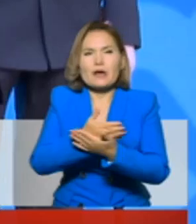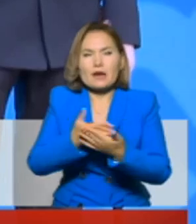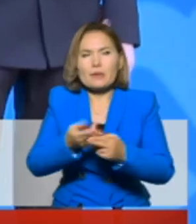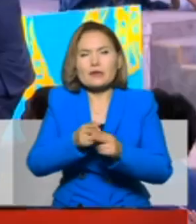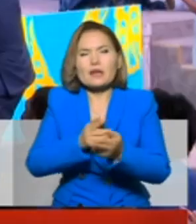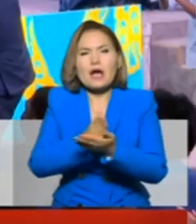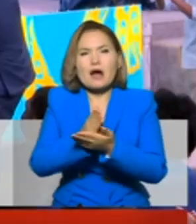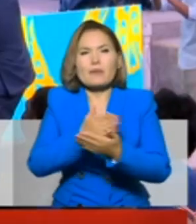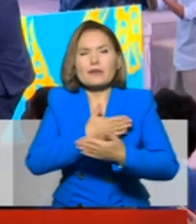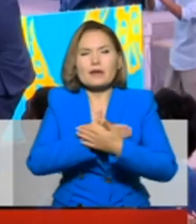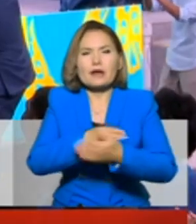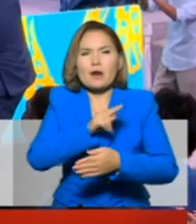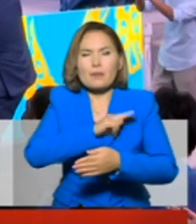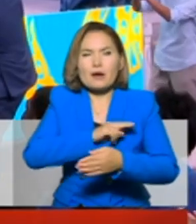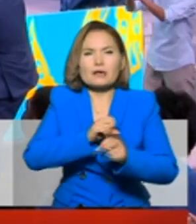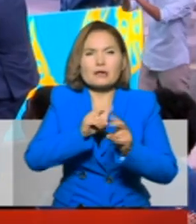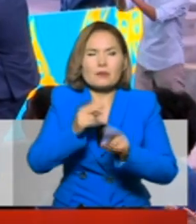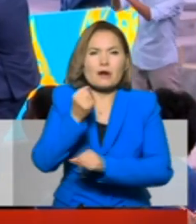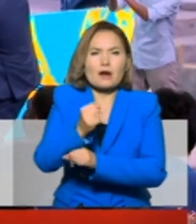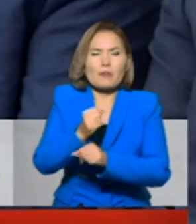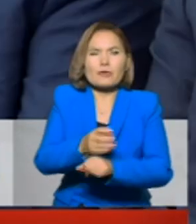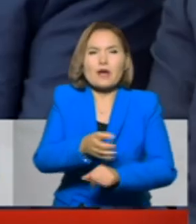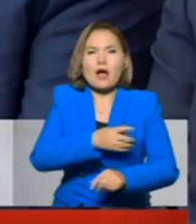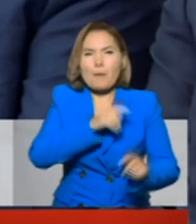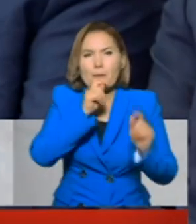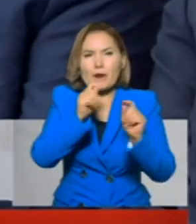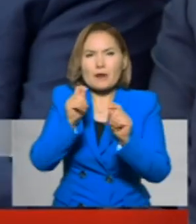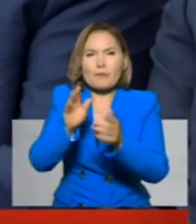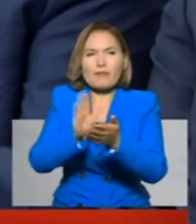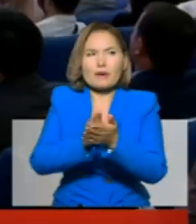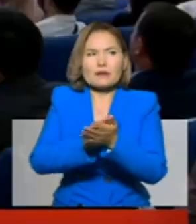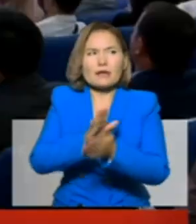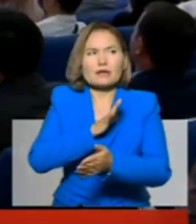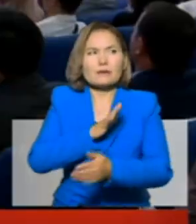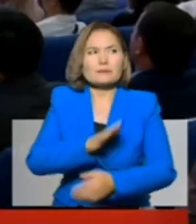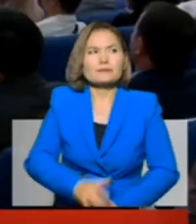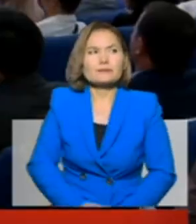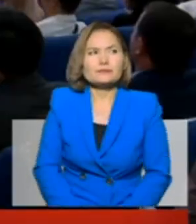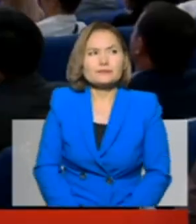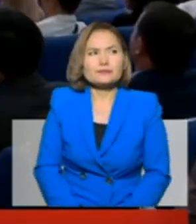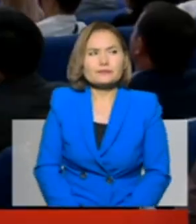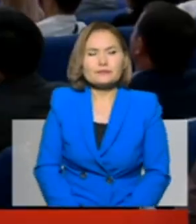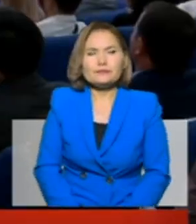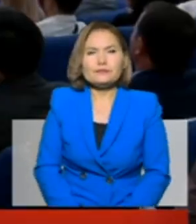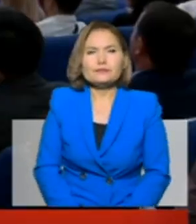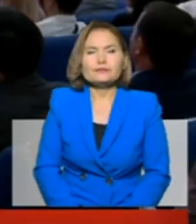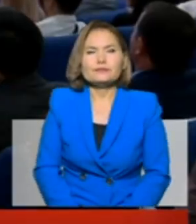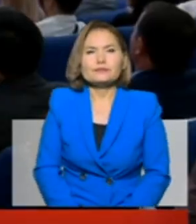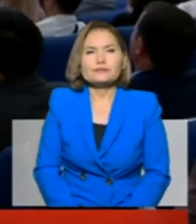саласында еңбек еткен азаматтар марапатталды. Айдана Қуанхан, Бауыржан Сәлмеке, Қазақстан ұлттық телеарнасы, Алматы облысы.